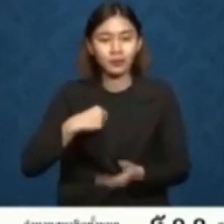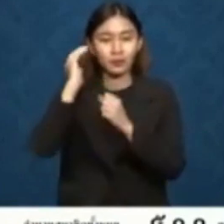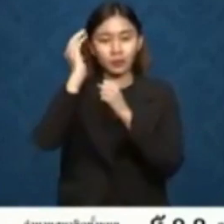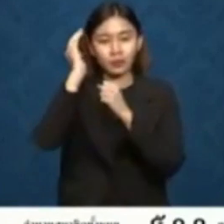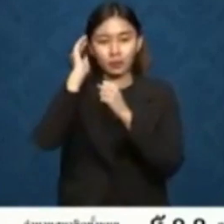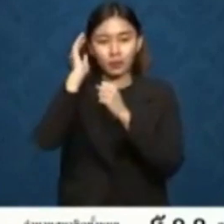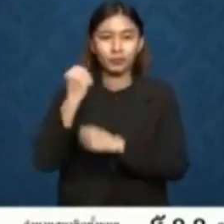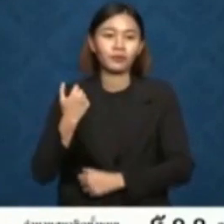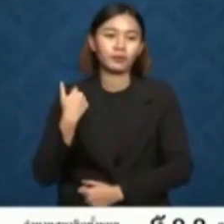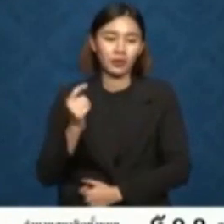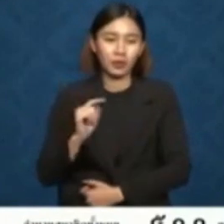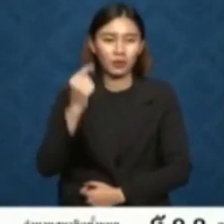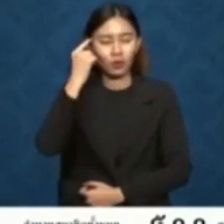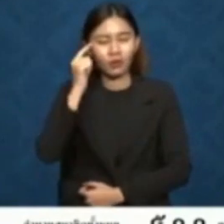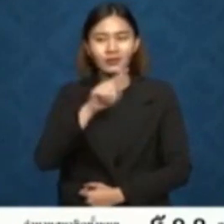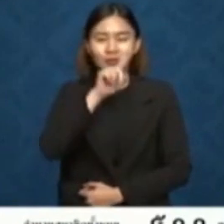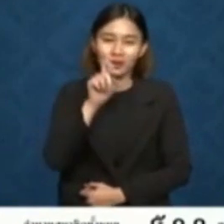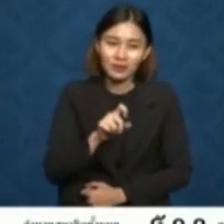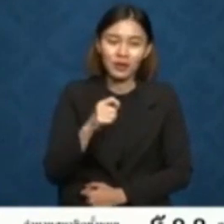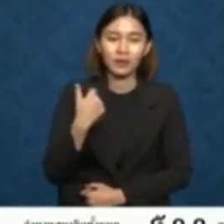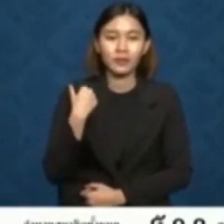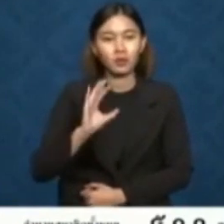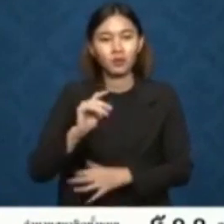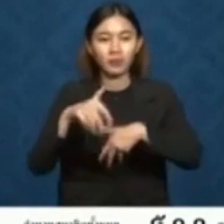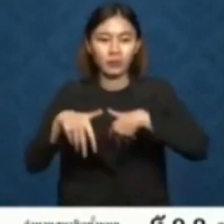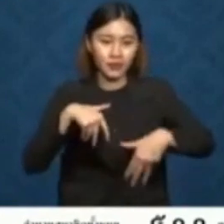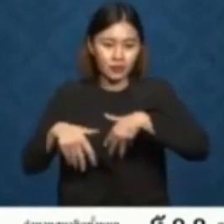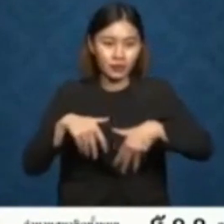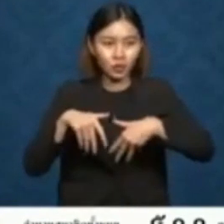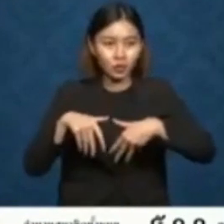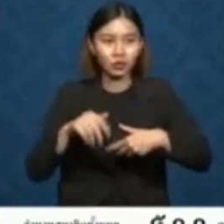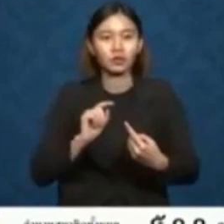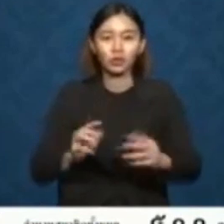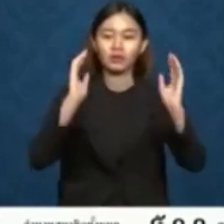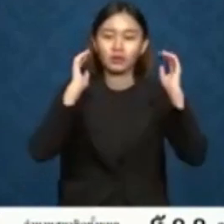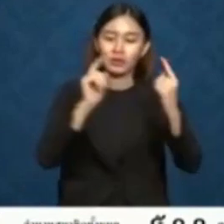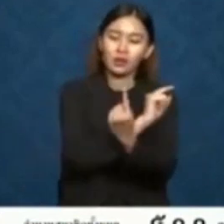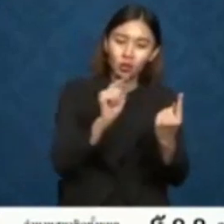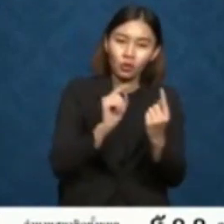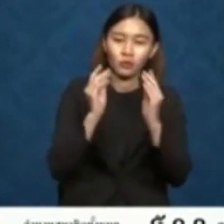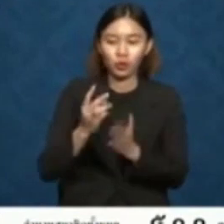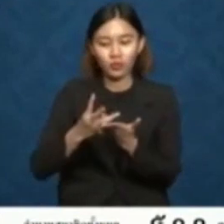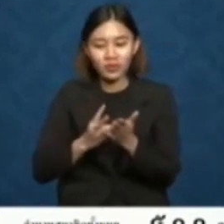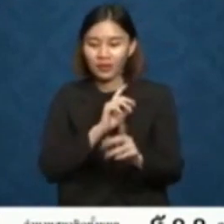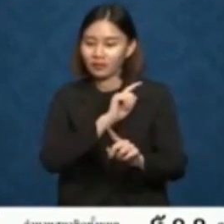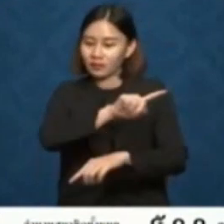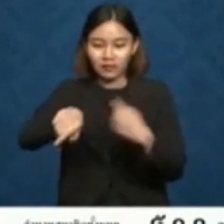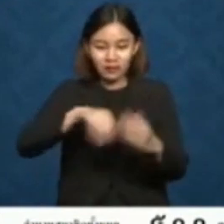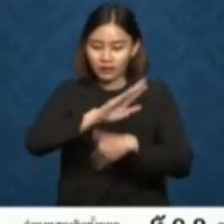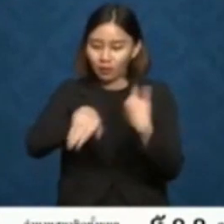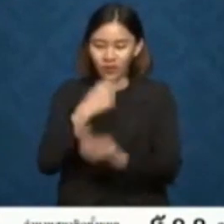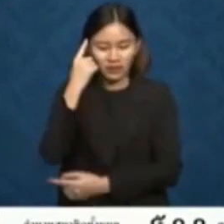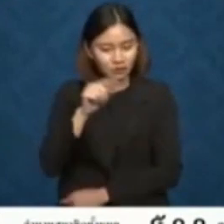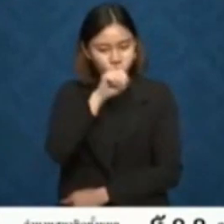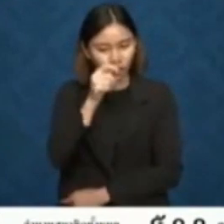ข้อมูลที่กล่าวมานั้นยังเป็นที่เครือบแคลงสงสัยของพี่น้องประชาชนภาคประชาสังคมรวมถึงนักวิชาการอีกจำน